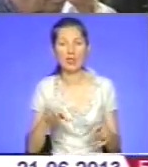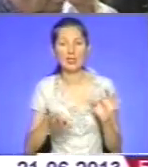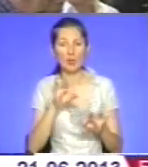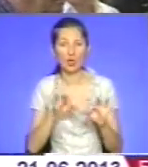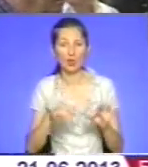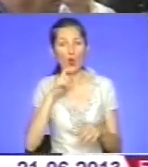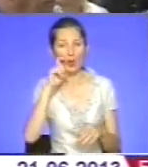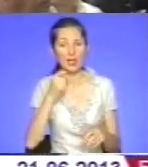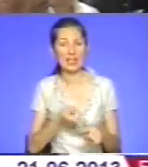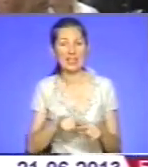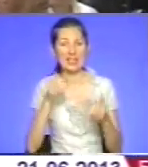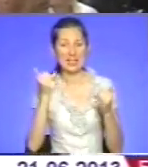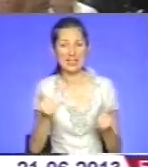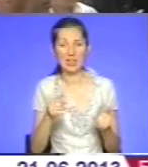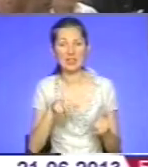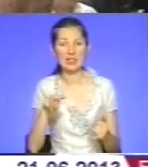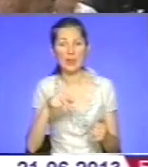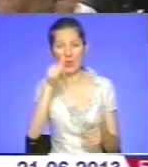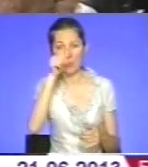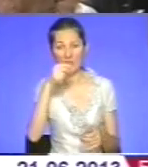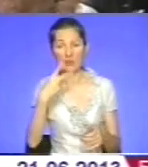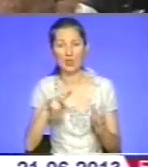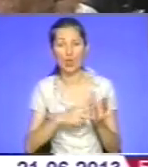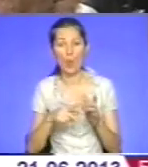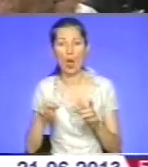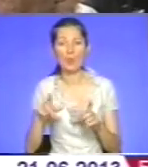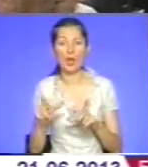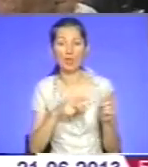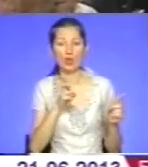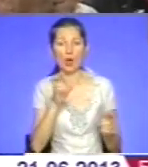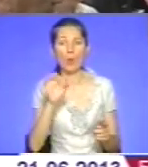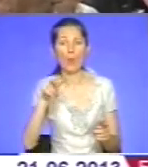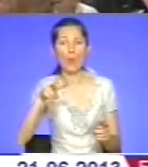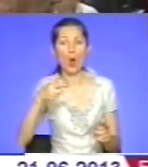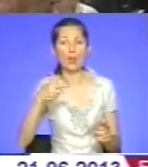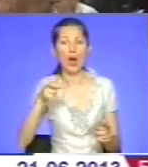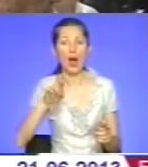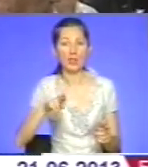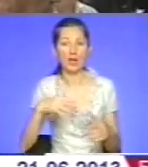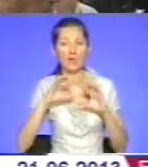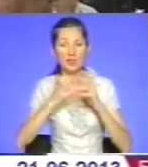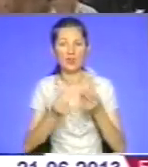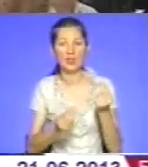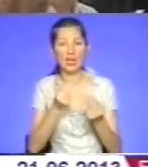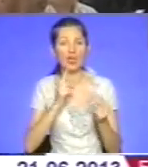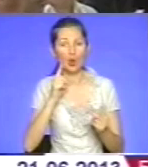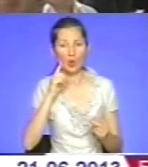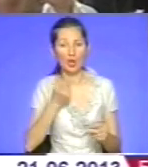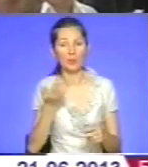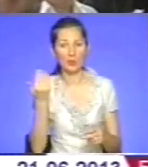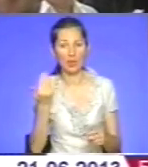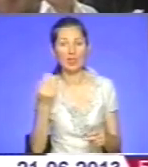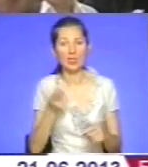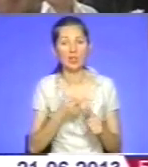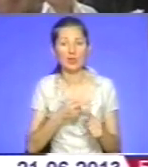які зараз з липня місяця, з 27 липня, їдуть в Болгарію на всесвітні ігри глухих. Це було раніше назва, а зараз